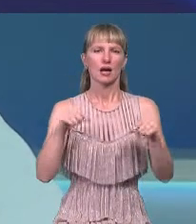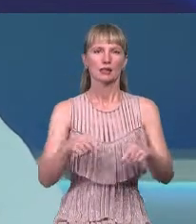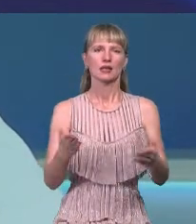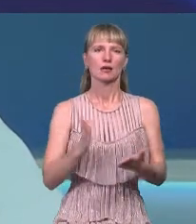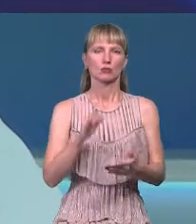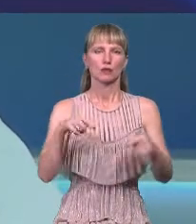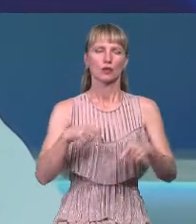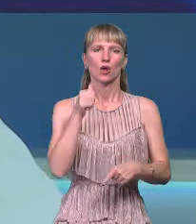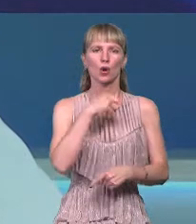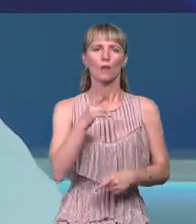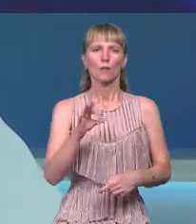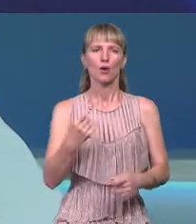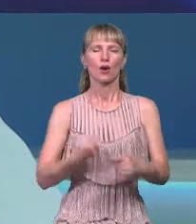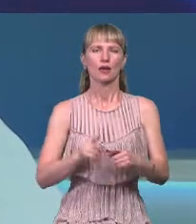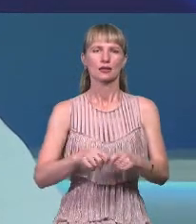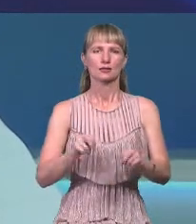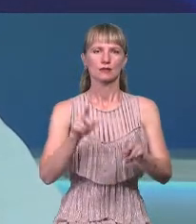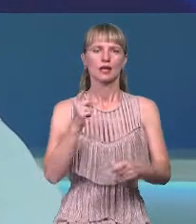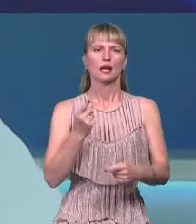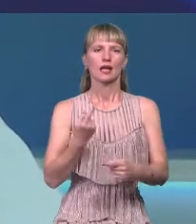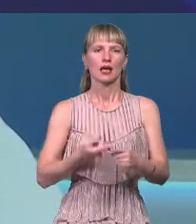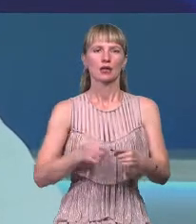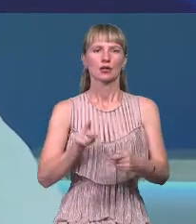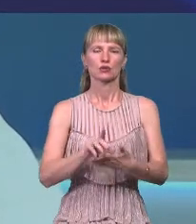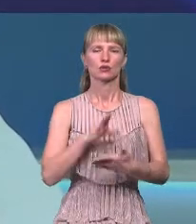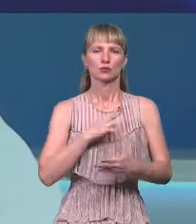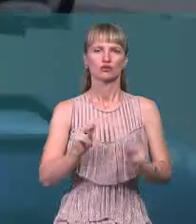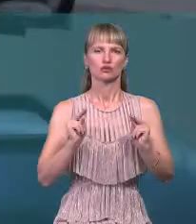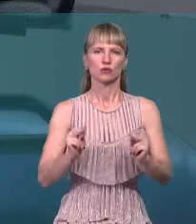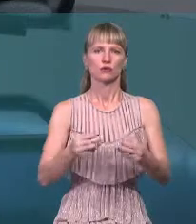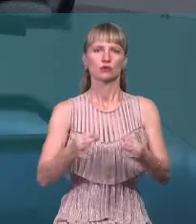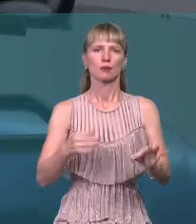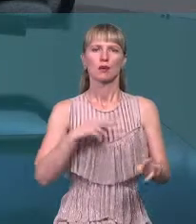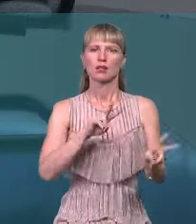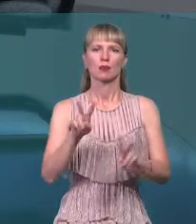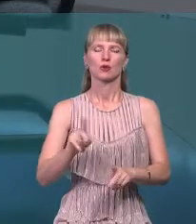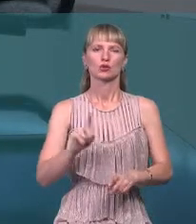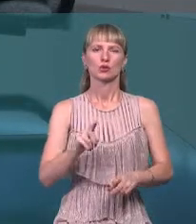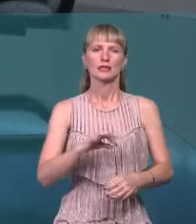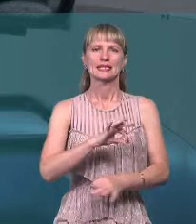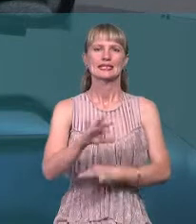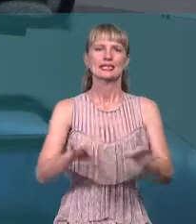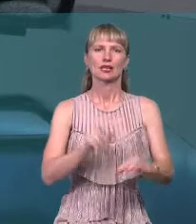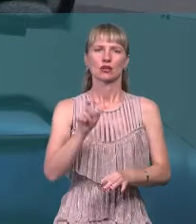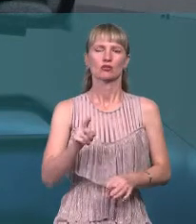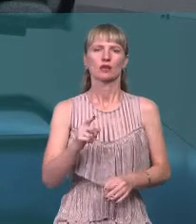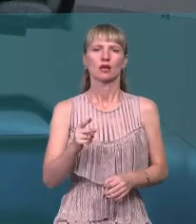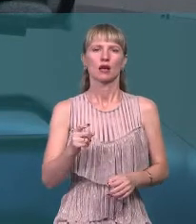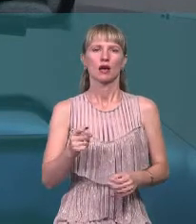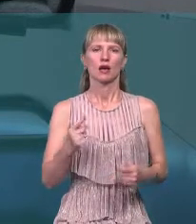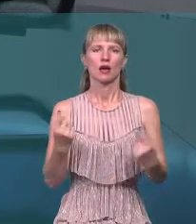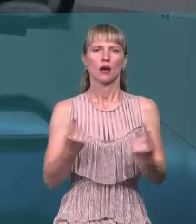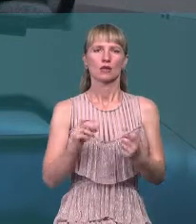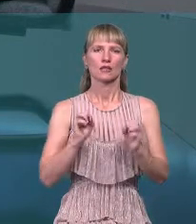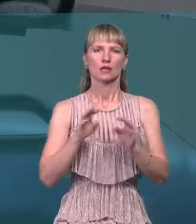році по цій спеціальності. Тобто це має бути справедливий доступ. Тому що ми спостерігаємо, що, наприклад, сироти зазвичай складають